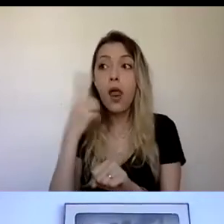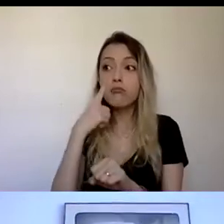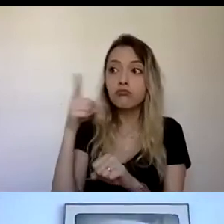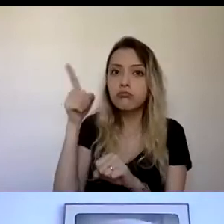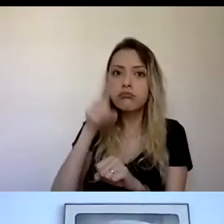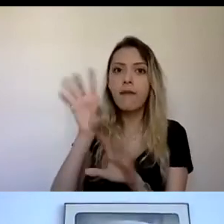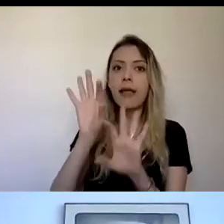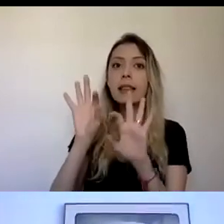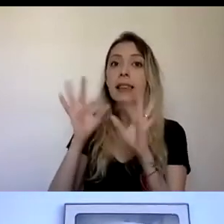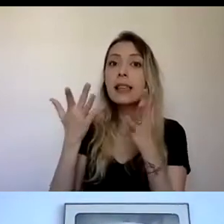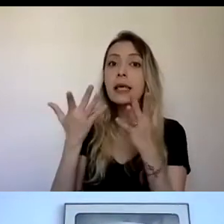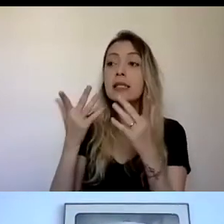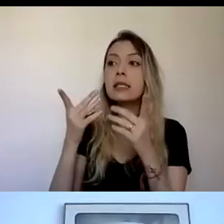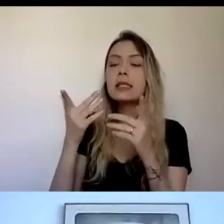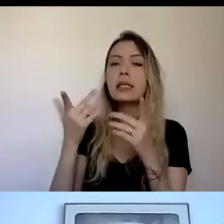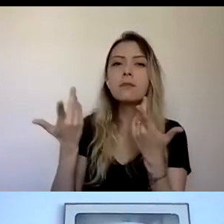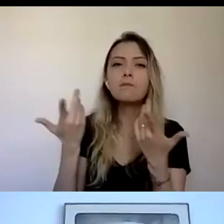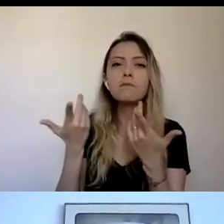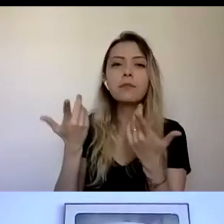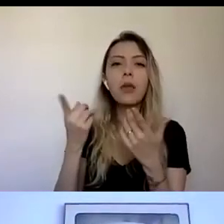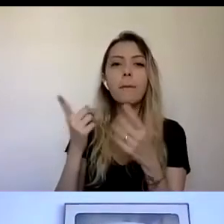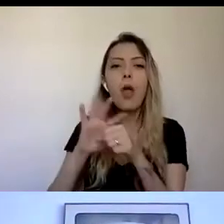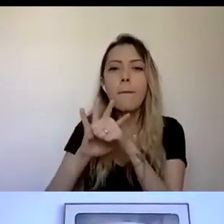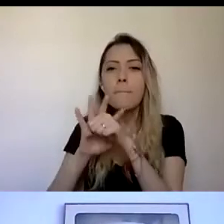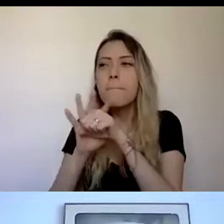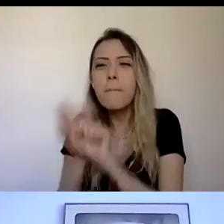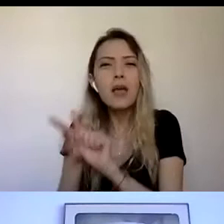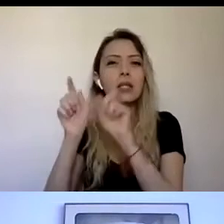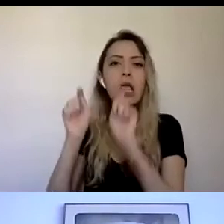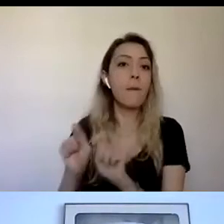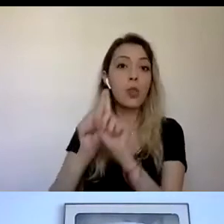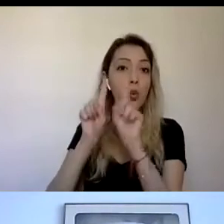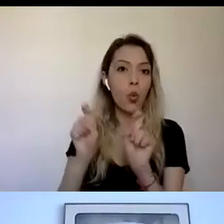ne şekilde yaptırım veya baskılar uygulanıyor?